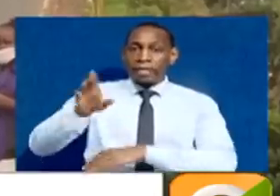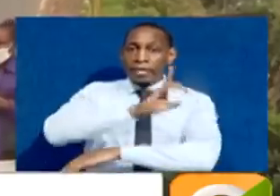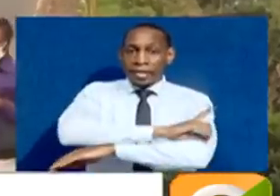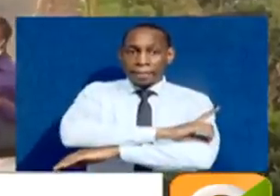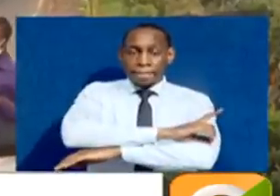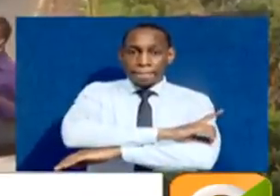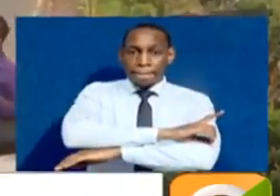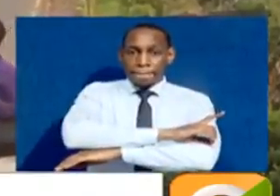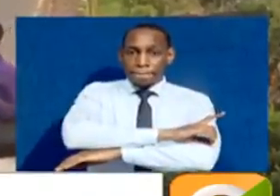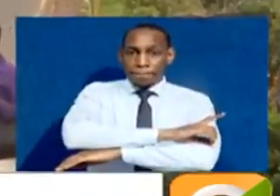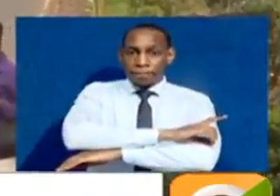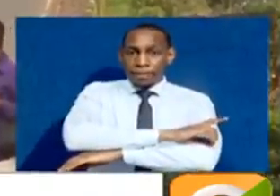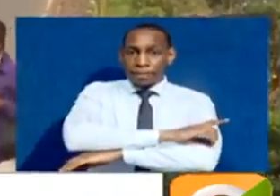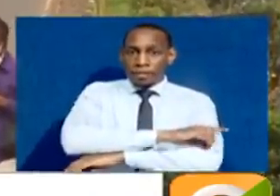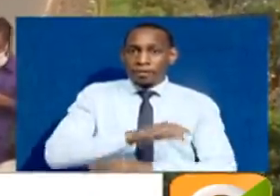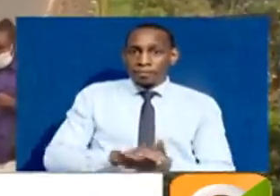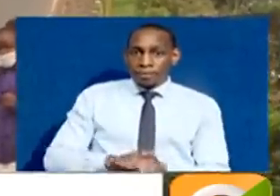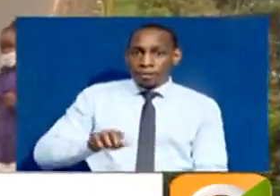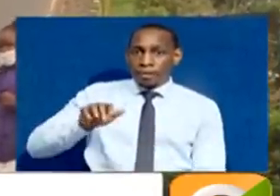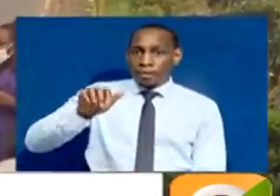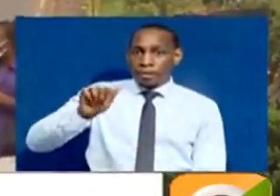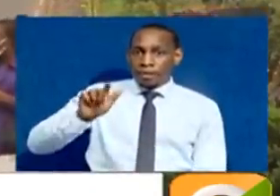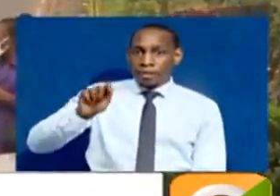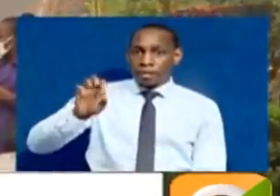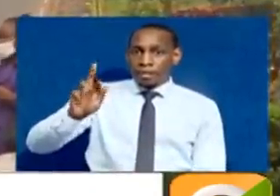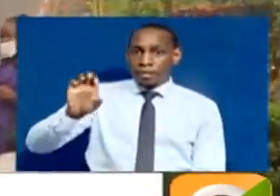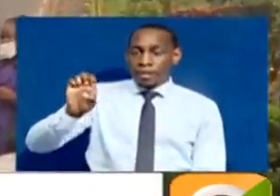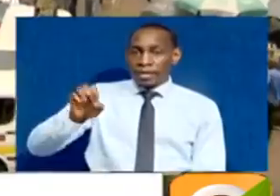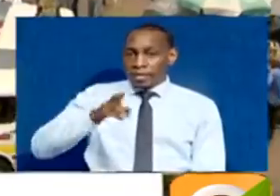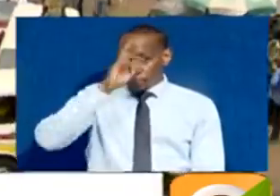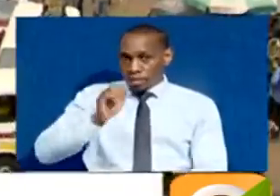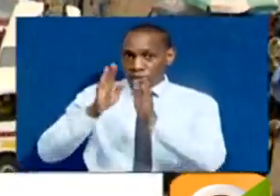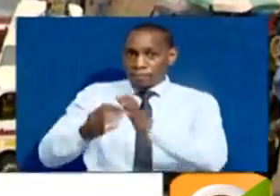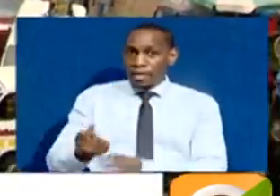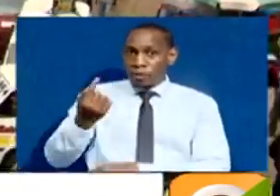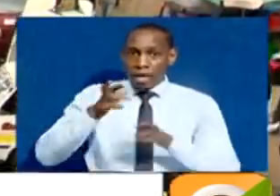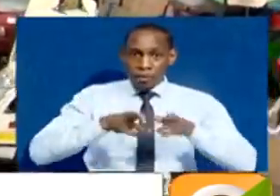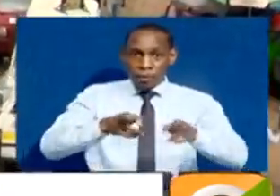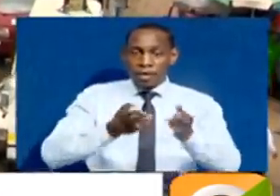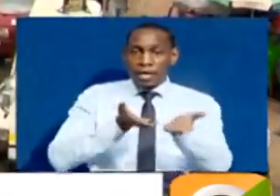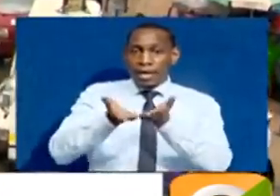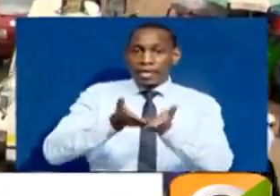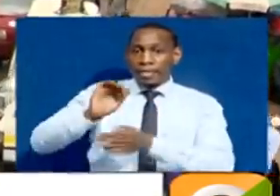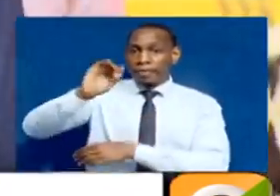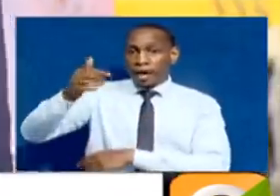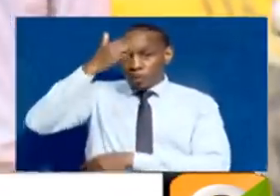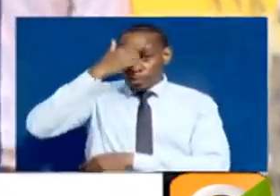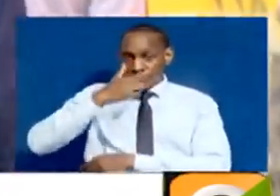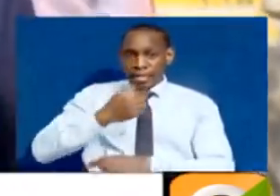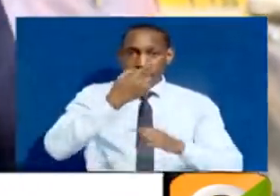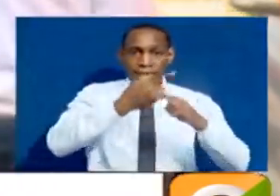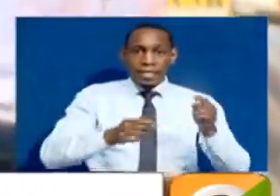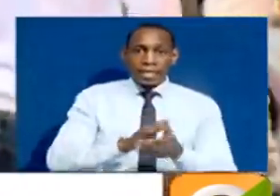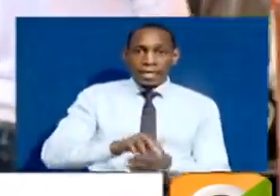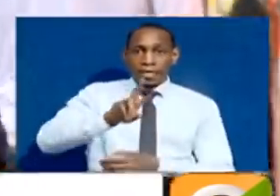kuchao. Jamal Bari Mohamed ni mmoja wa afisa wa polisi wa trafiki aliyehudumu katika mji wa Thika. Mwaka